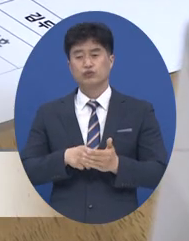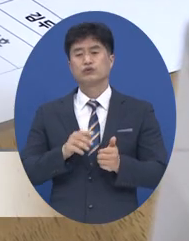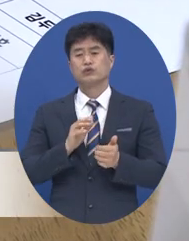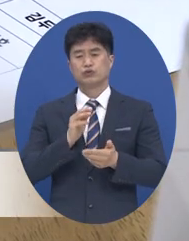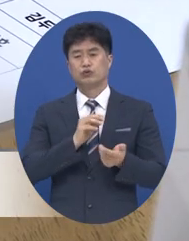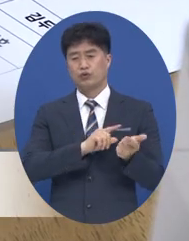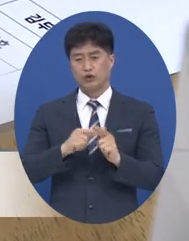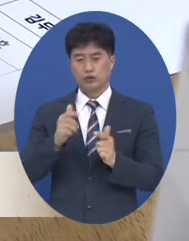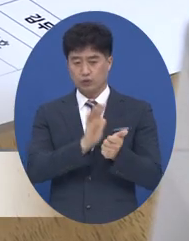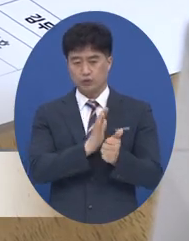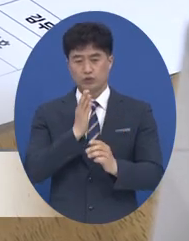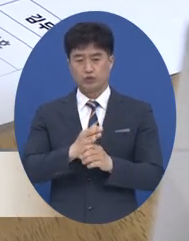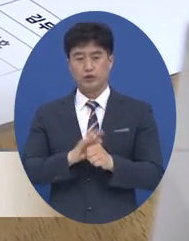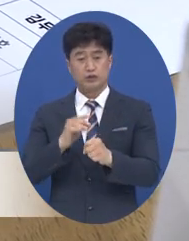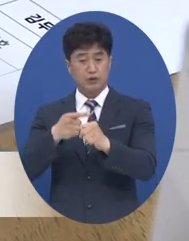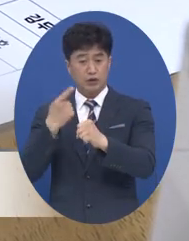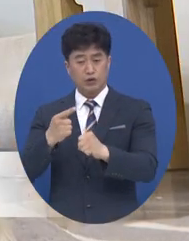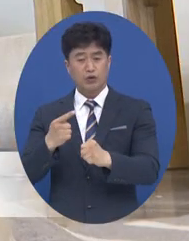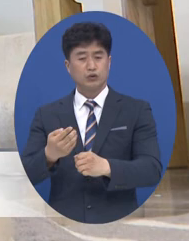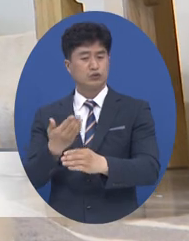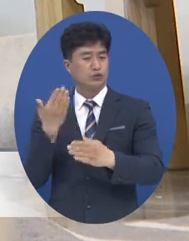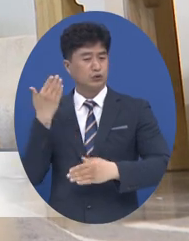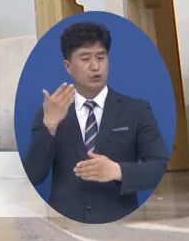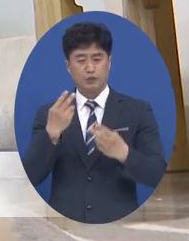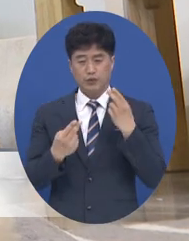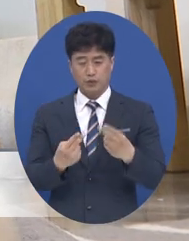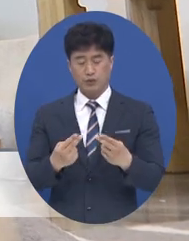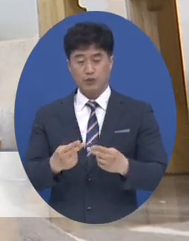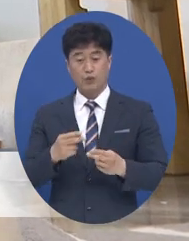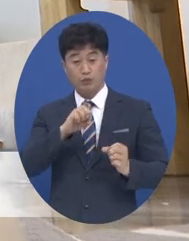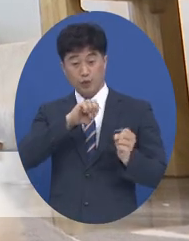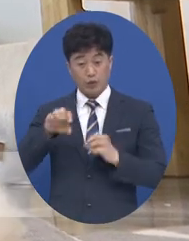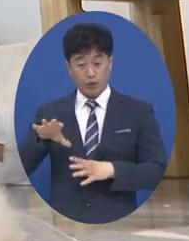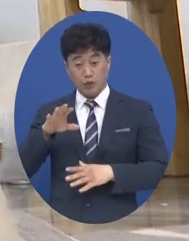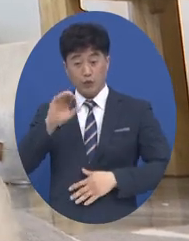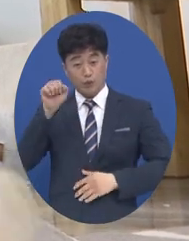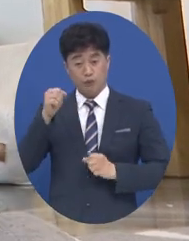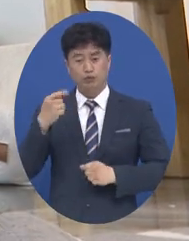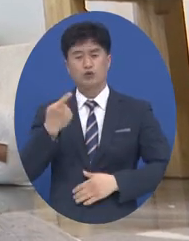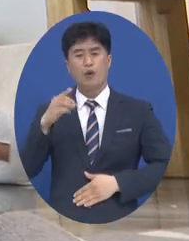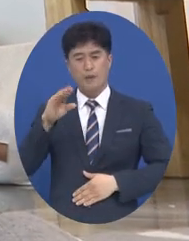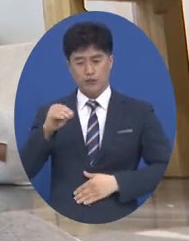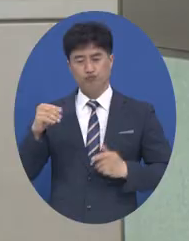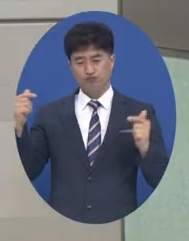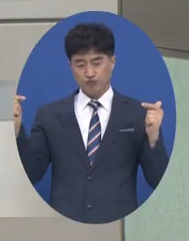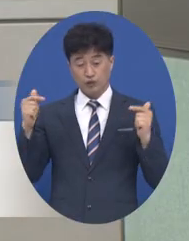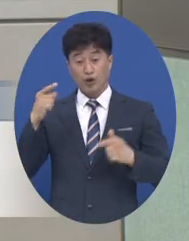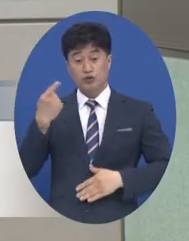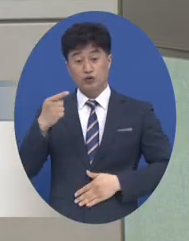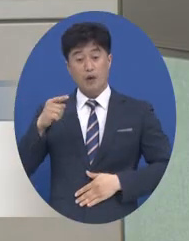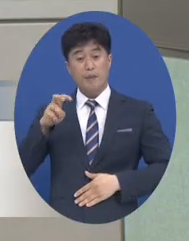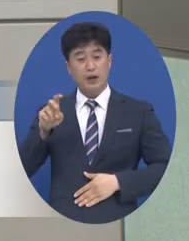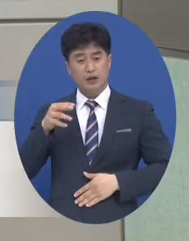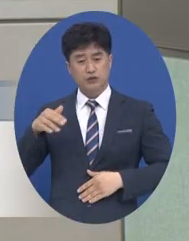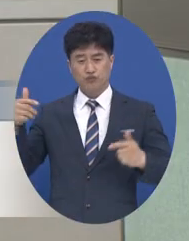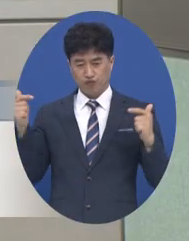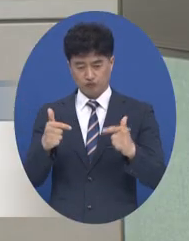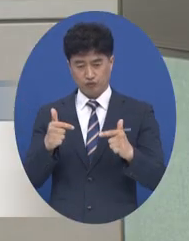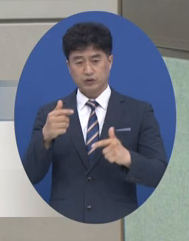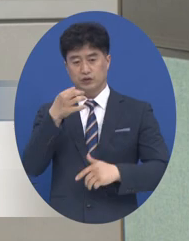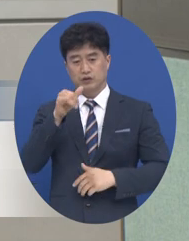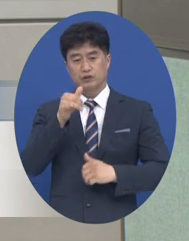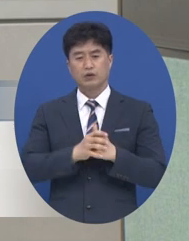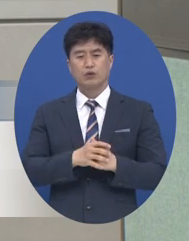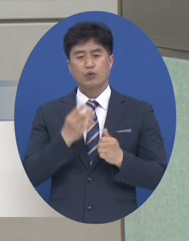다양한 지원책을 바탕으로 지난해에는 전년대비 참 말이 의 유동 물이 줄어드는 삼거리 나타냈습니다 경기도는 앞으로도 유기동물 발생